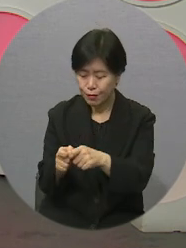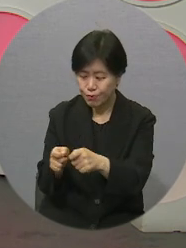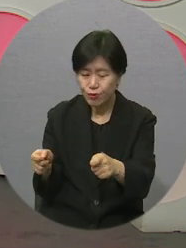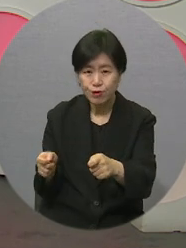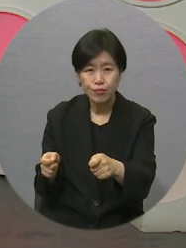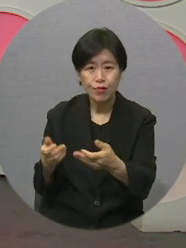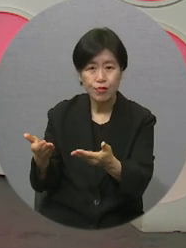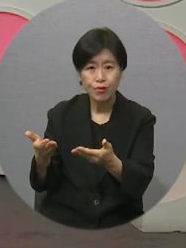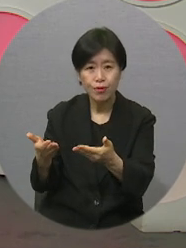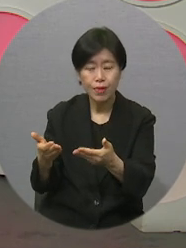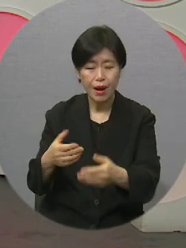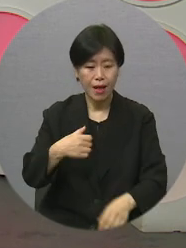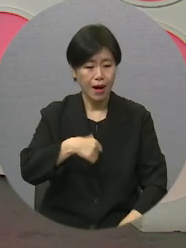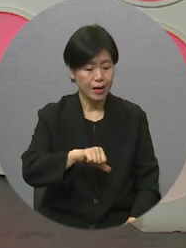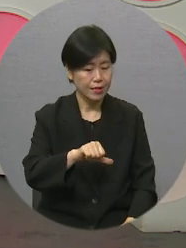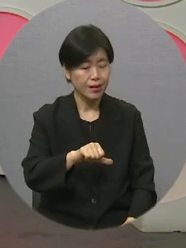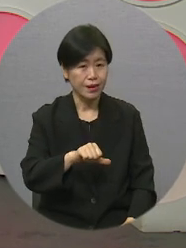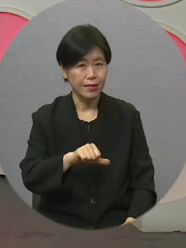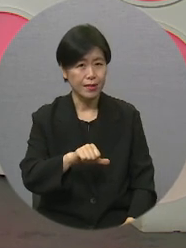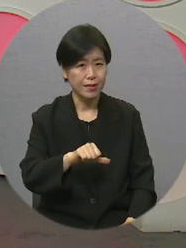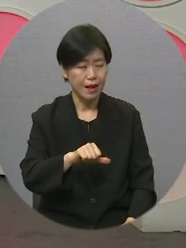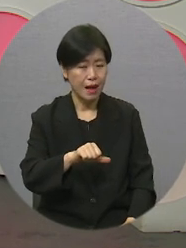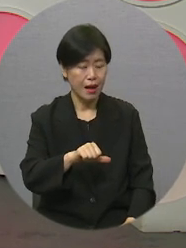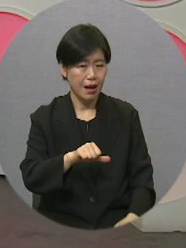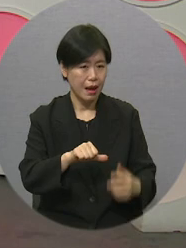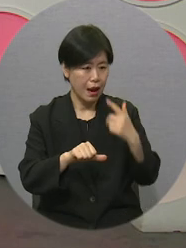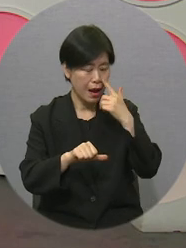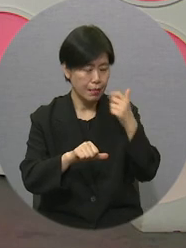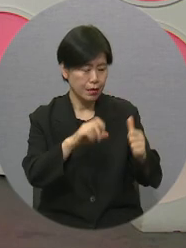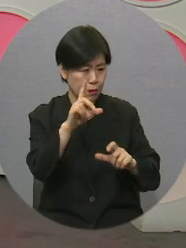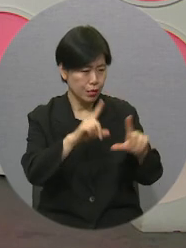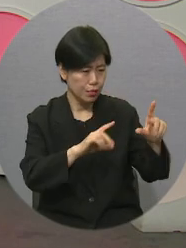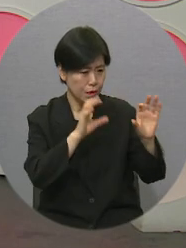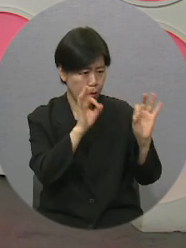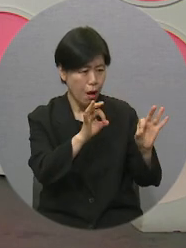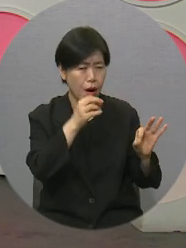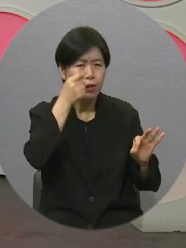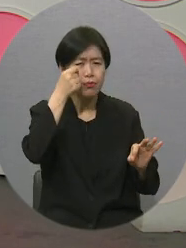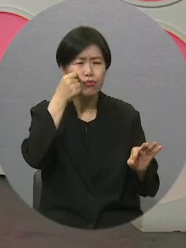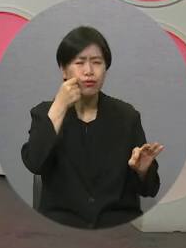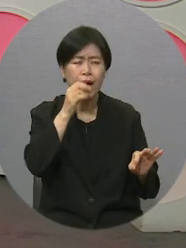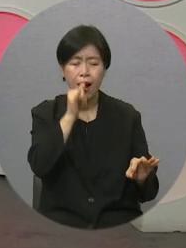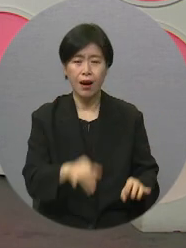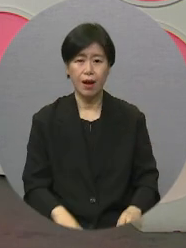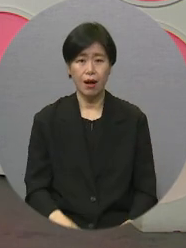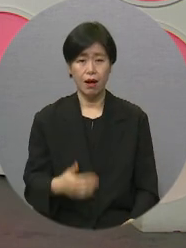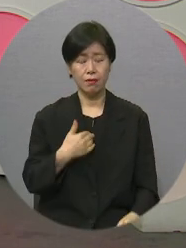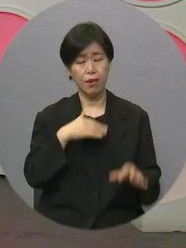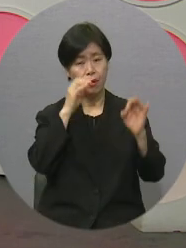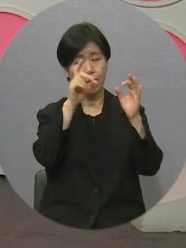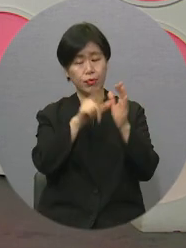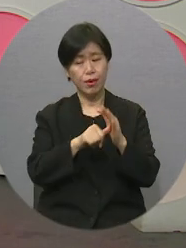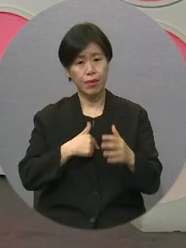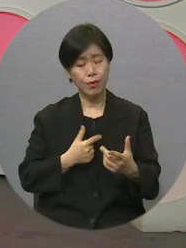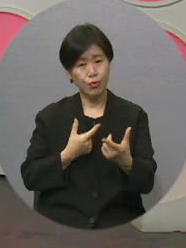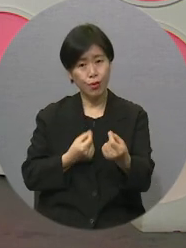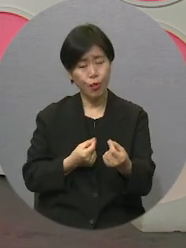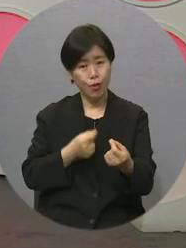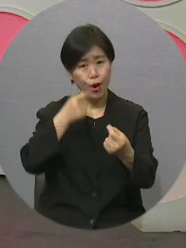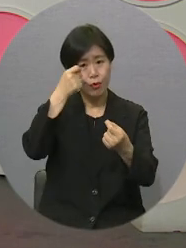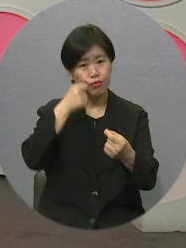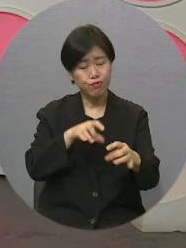흘렸습니다. 그 광경을 보는 순간 주책 없이 눈시울이 뜨거워졌습니다. 이런 분위기